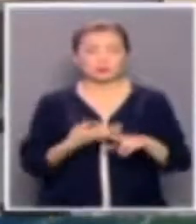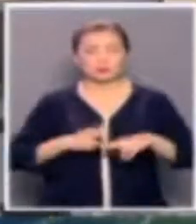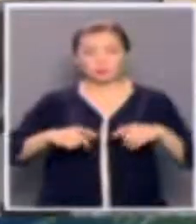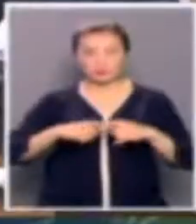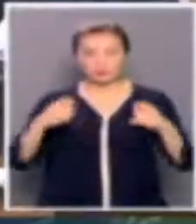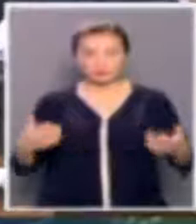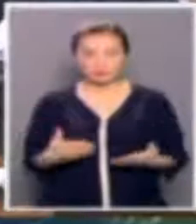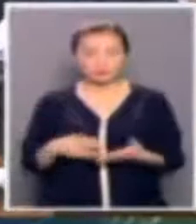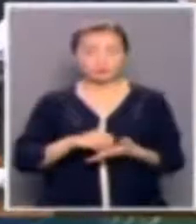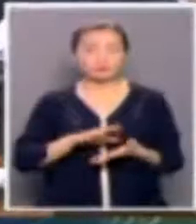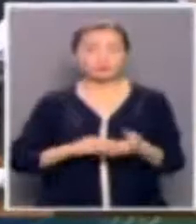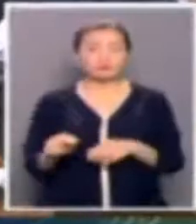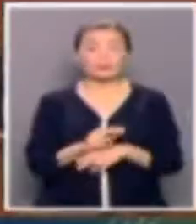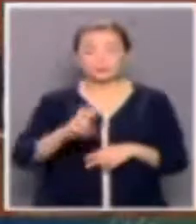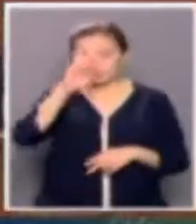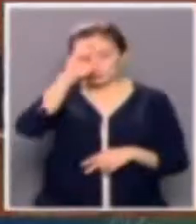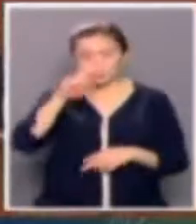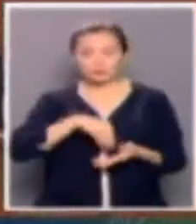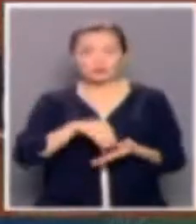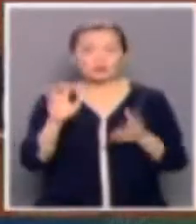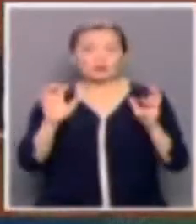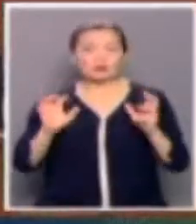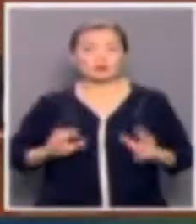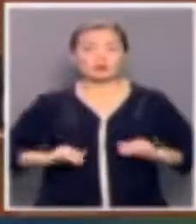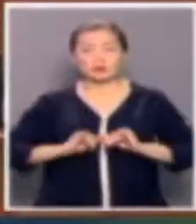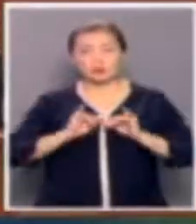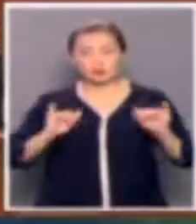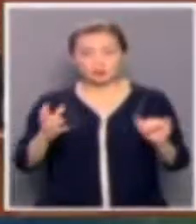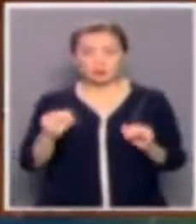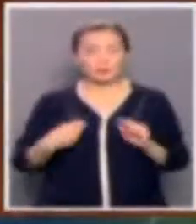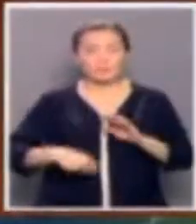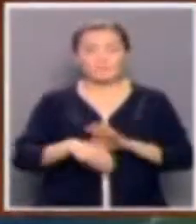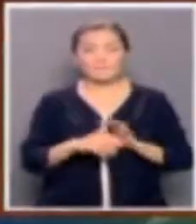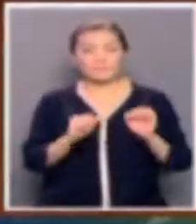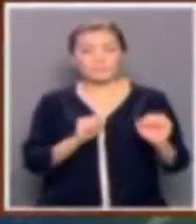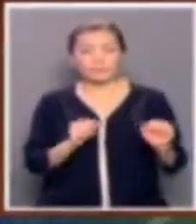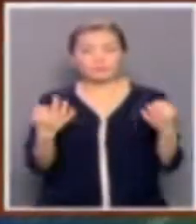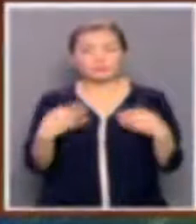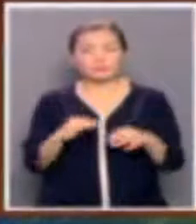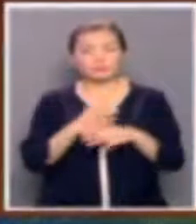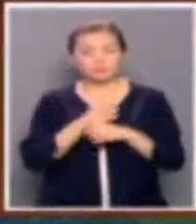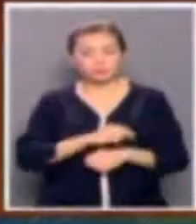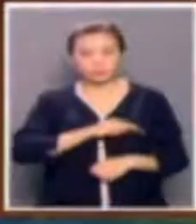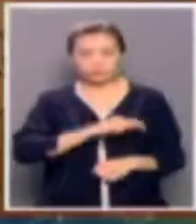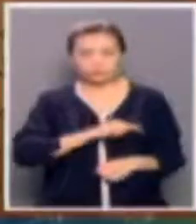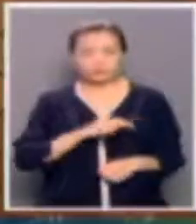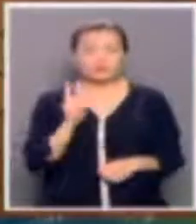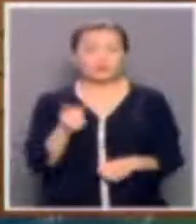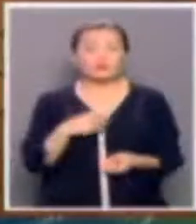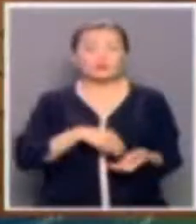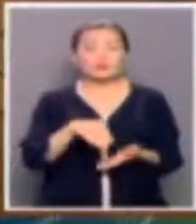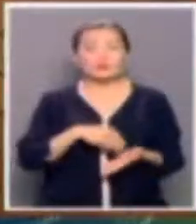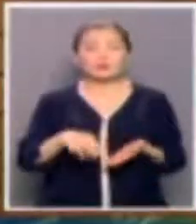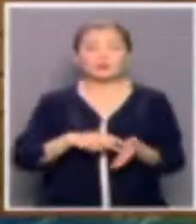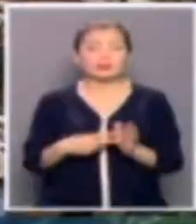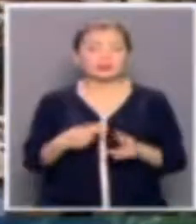деді. Енгізілген түзетулер мемлекеттік сатып алу заңнамасын жетілдіруді, сыбайлас жемқорлық тәуекелдерін азайтумен бір жерден сатып алудың